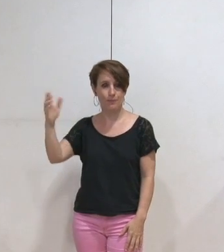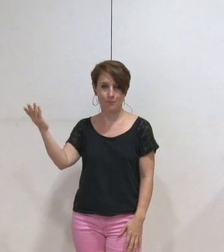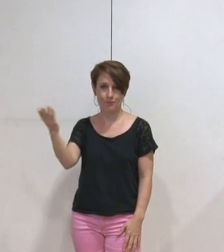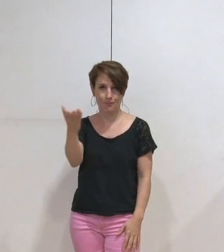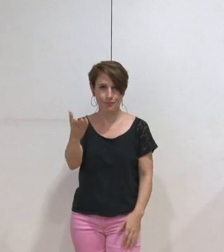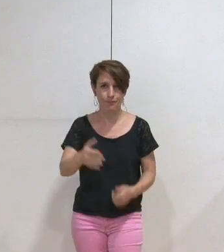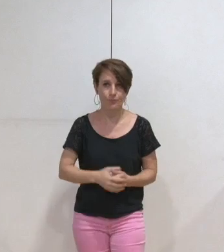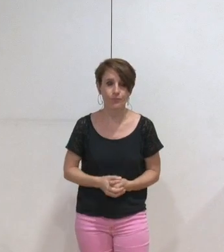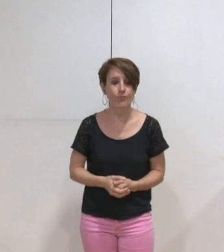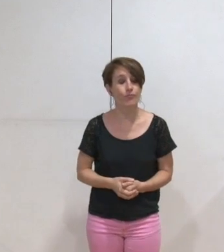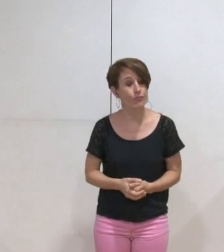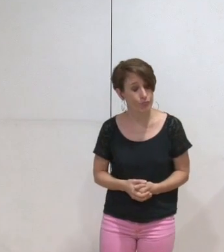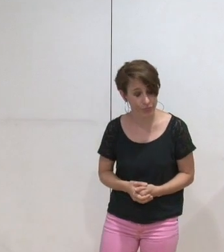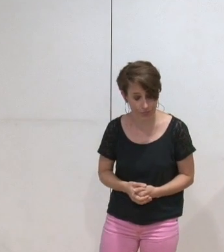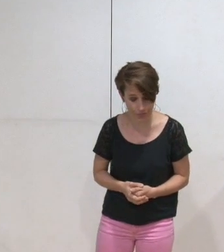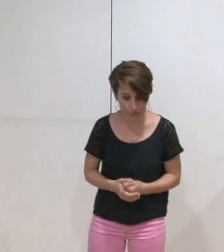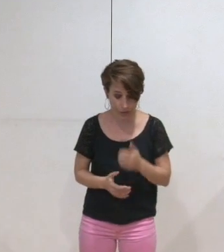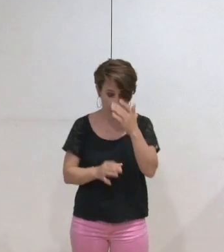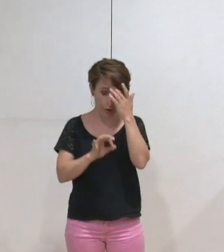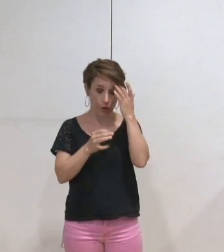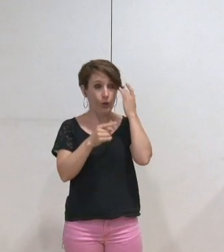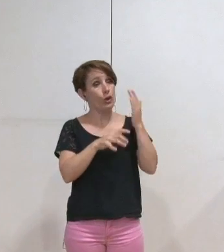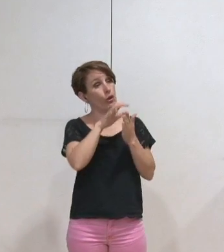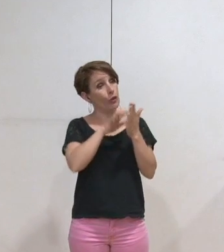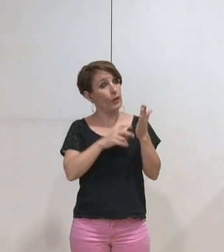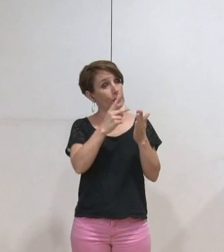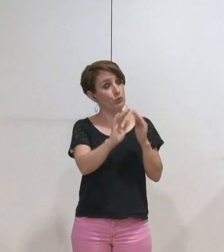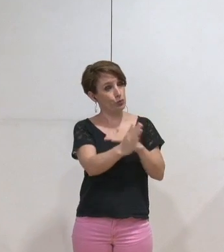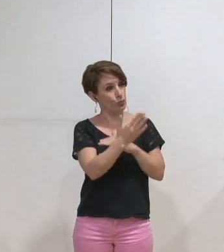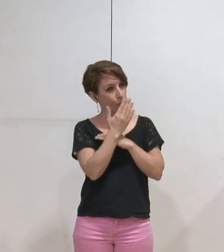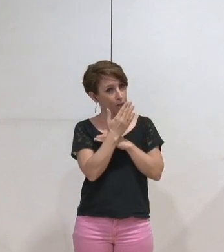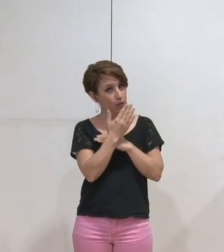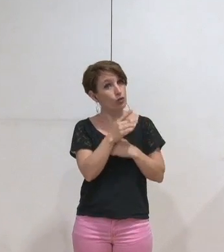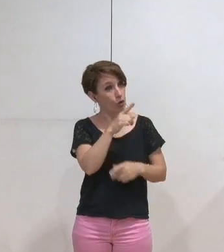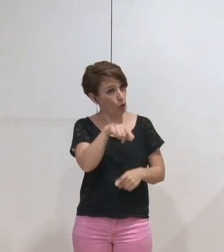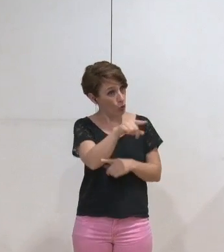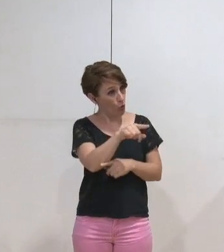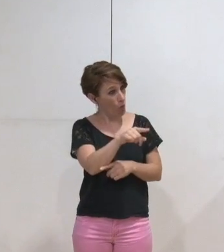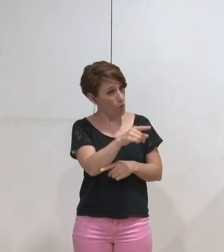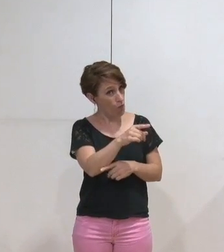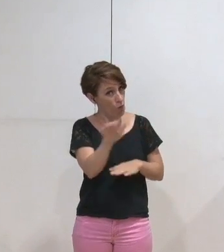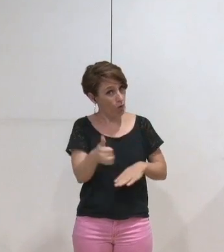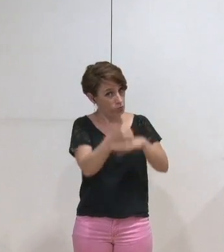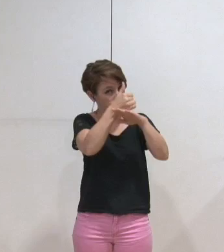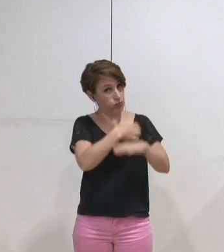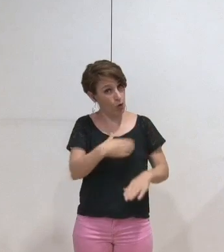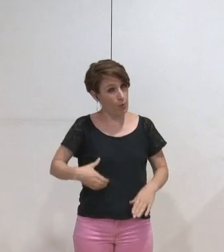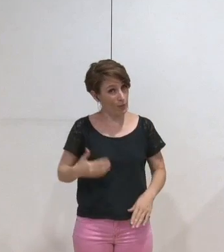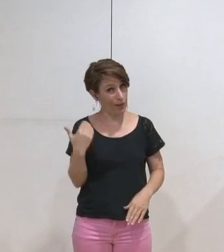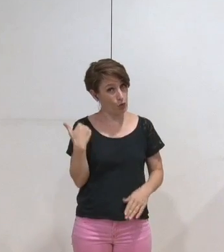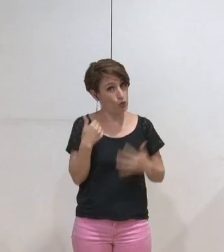oui à travers ce vœux que vous nous présentez alors même que vous êtes en responsabilité depuis 16 mois